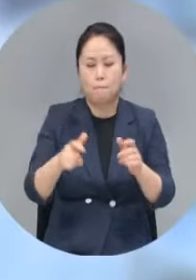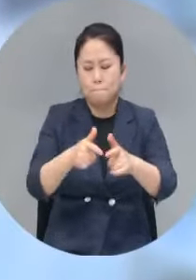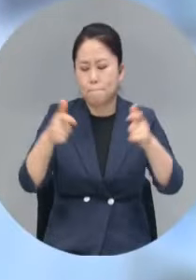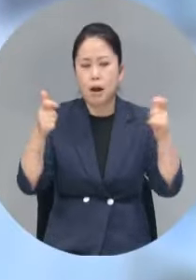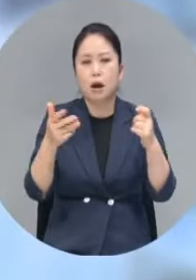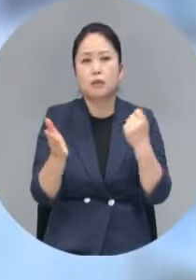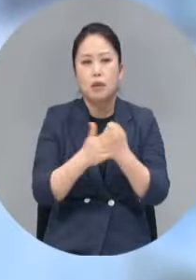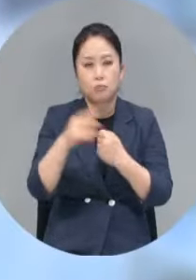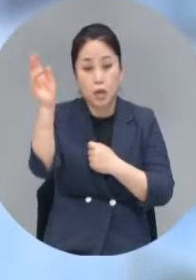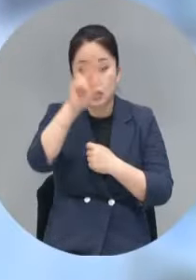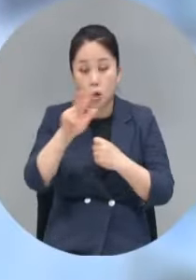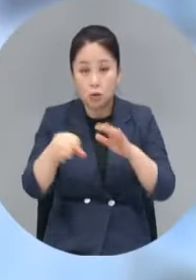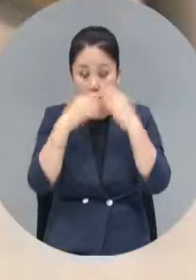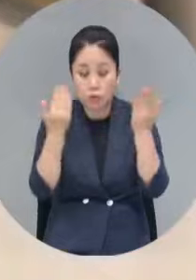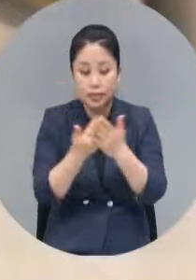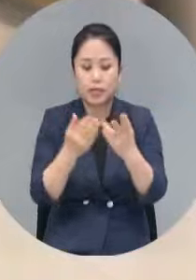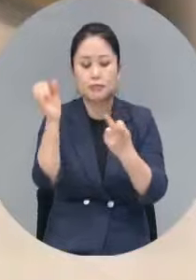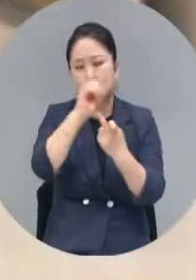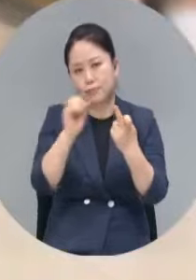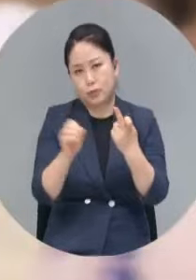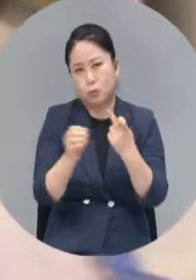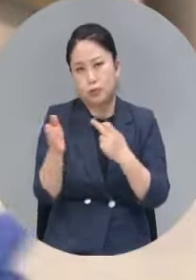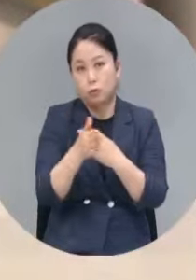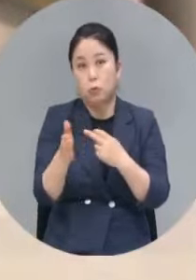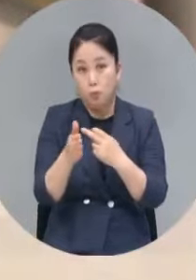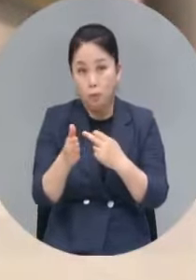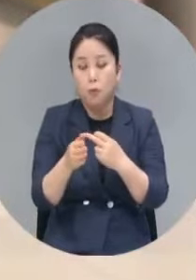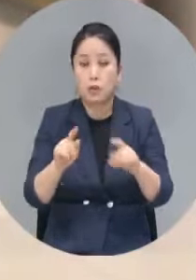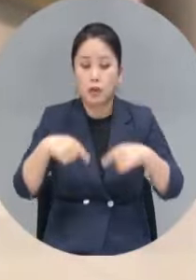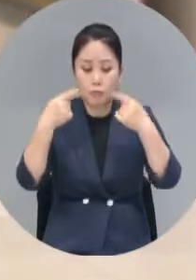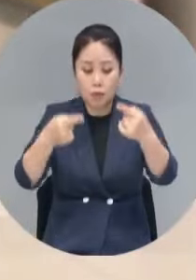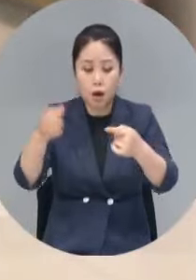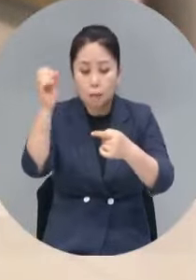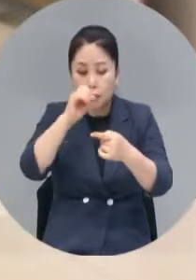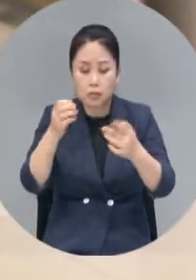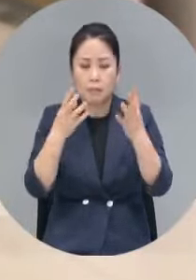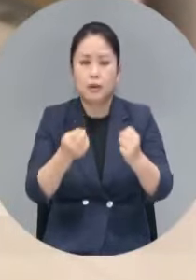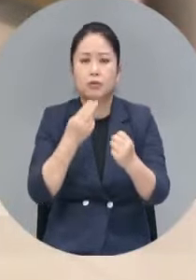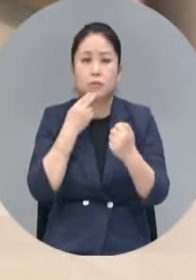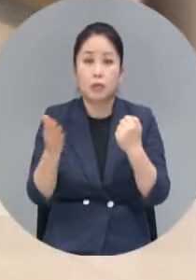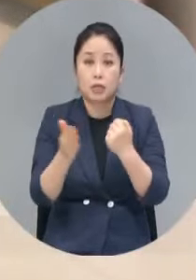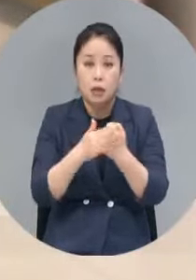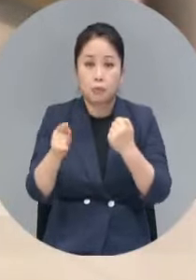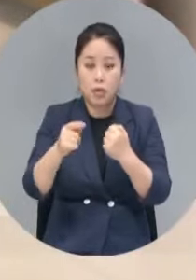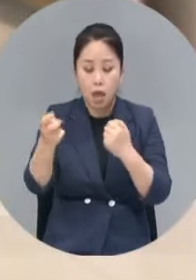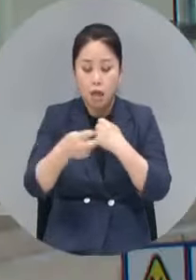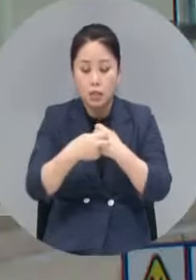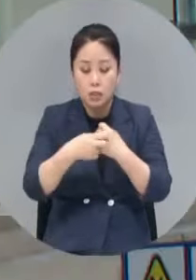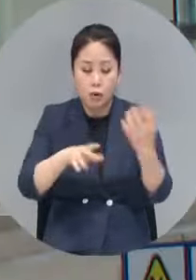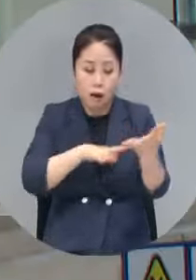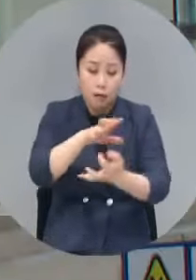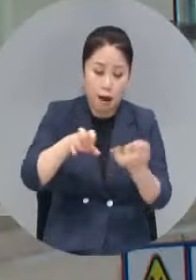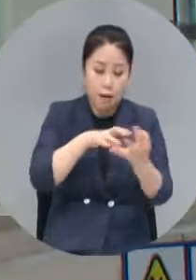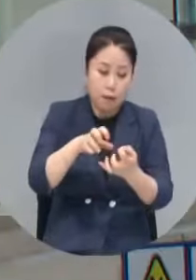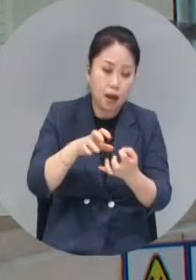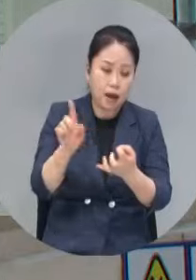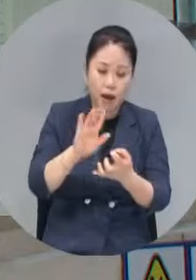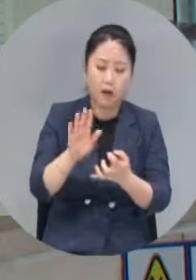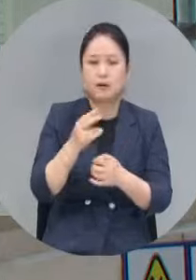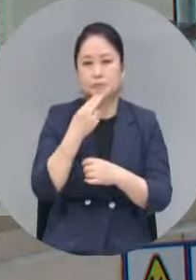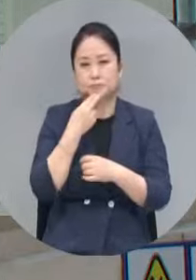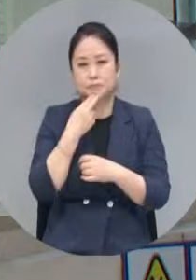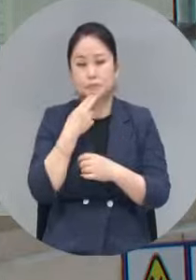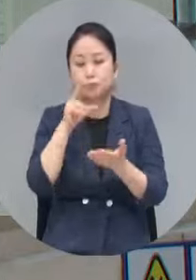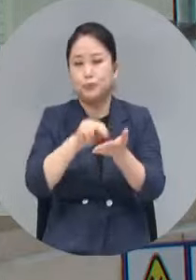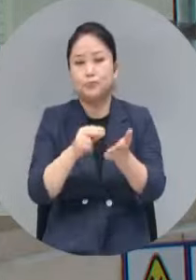수준을 기록했습니다. 전체적으로 참여율이 높지 않아 의료대란으로까지는 번지지 않았습니다. 하지만 이 불안한